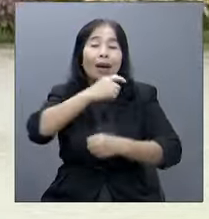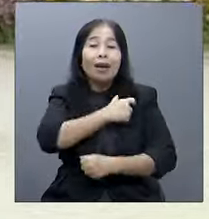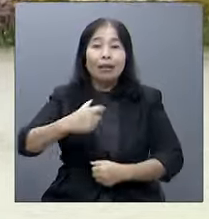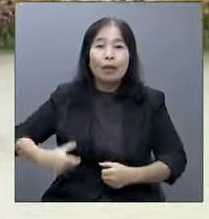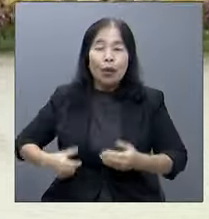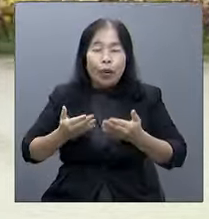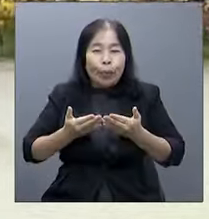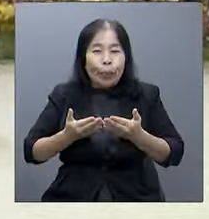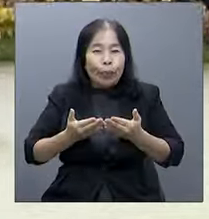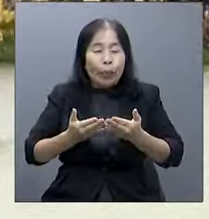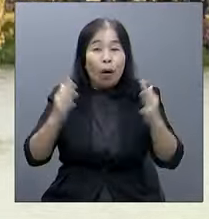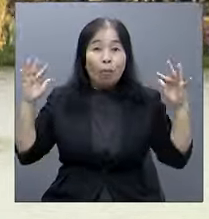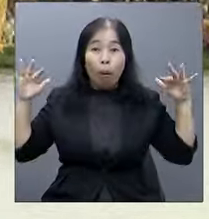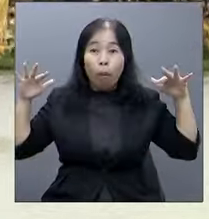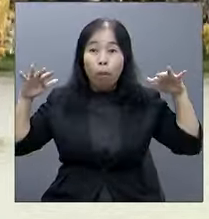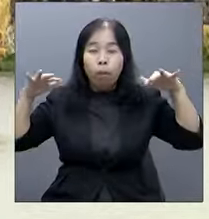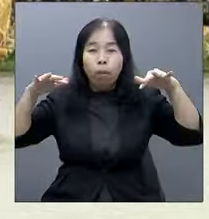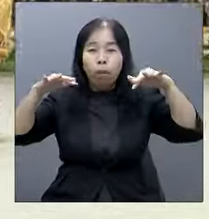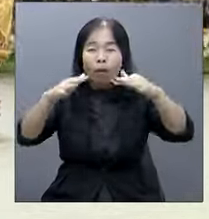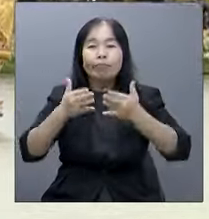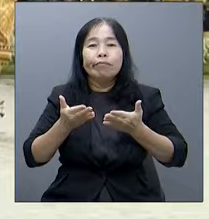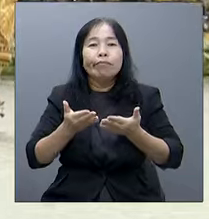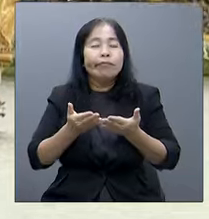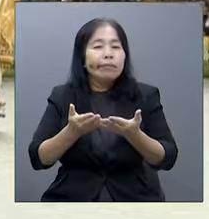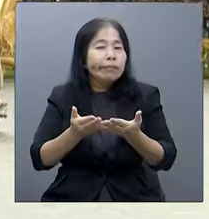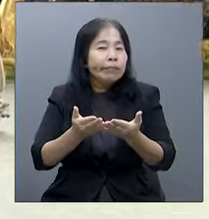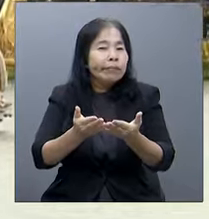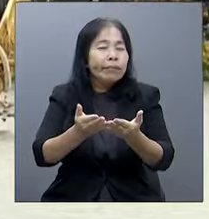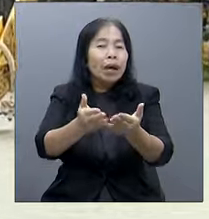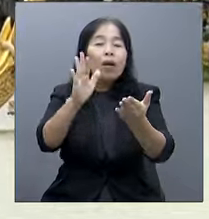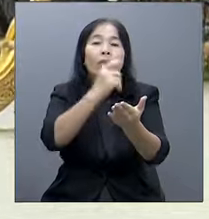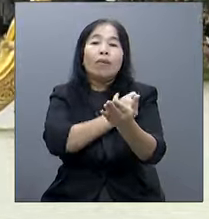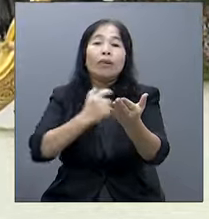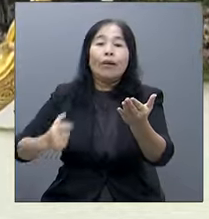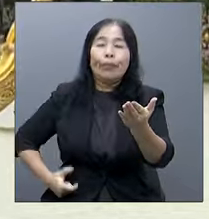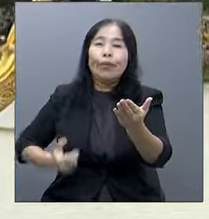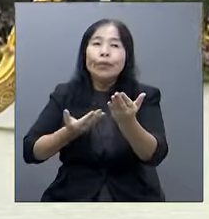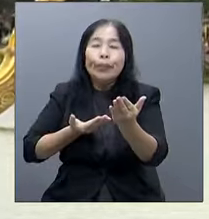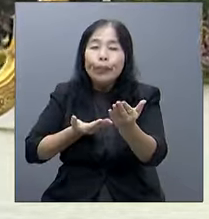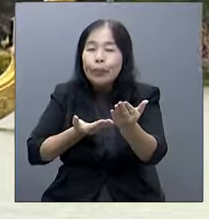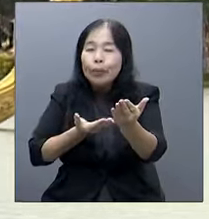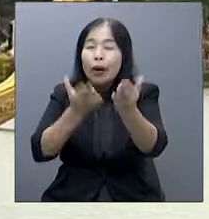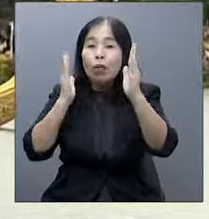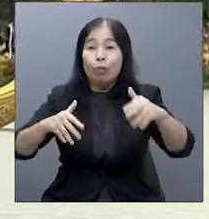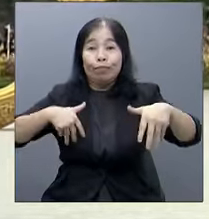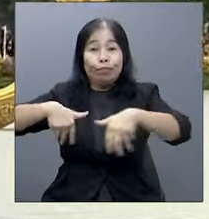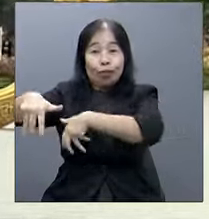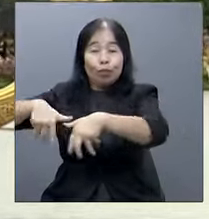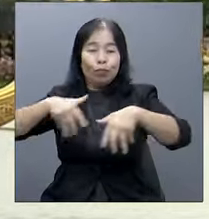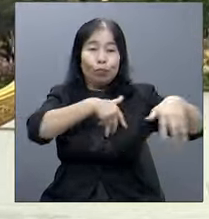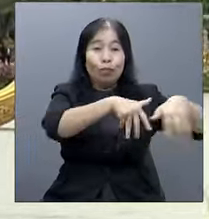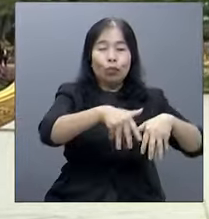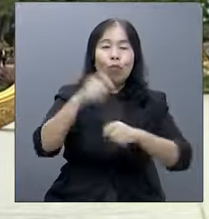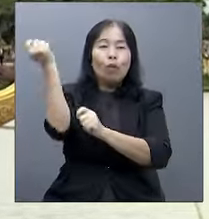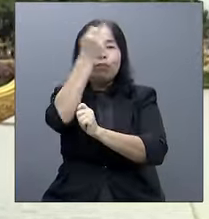ุกสายตา นั้จับจ้องไปที่ลำน้ำและทานทีที่ขบวน พยุษาญาตราทางชละมากเคลื่อนผ่านประชาชที่มารอรบเสดจก็ต่างบกทง